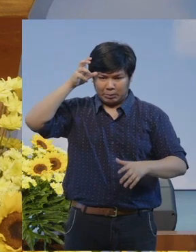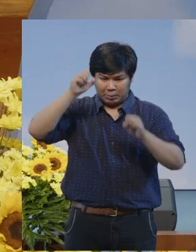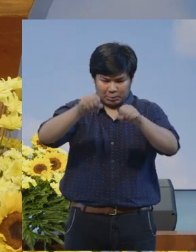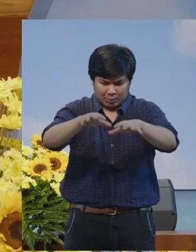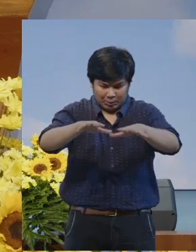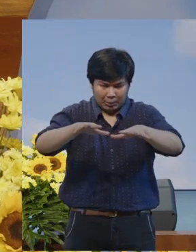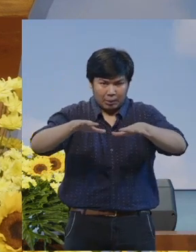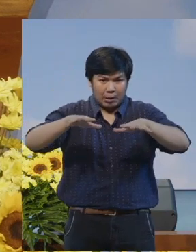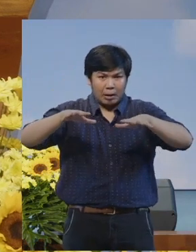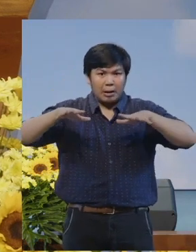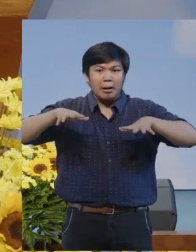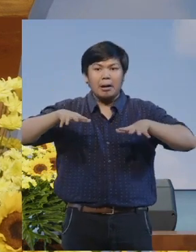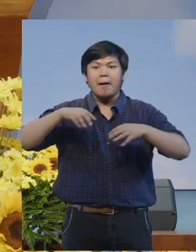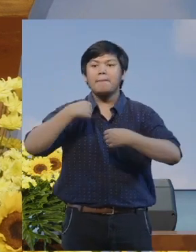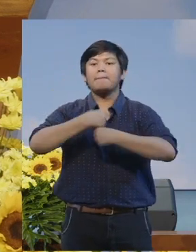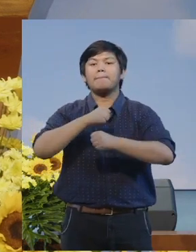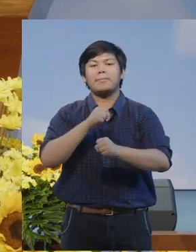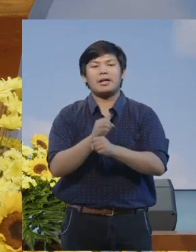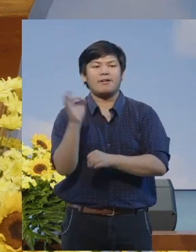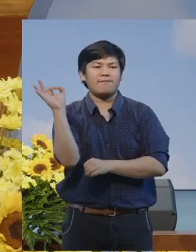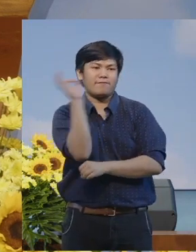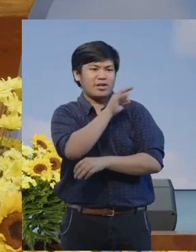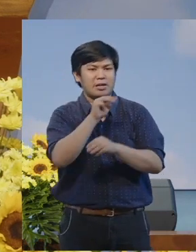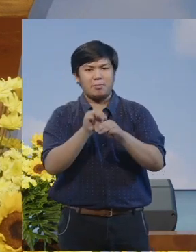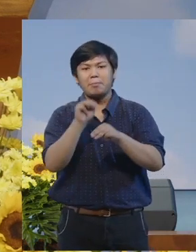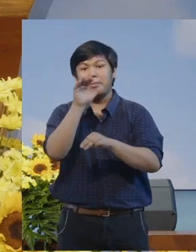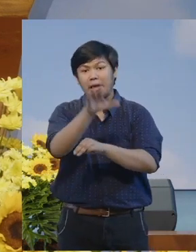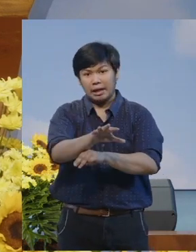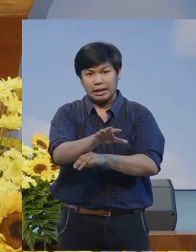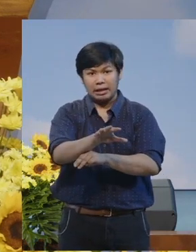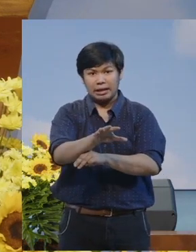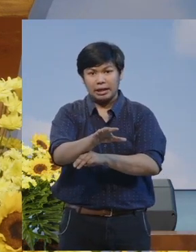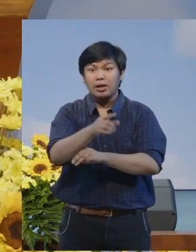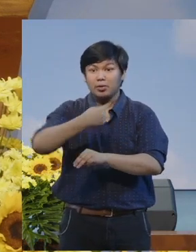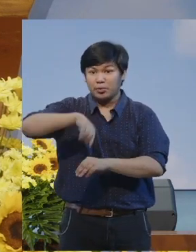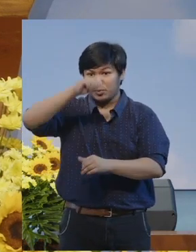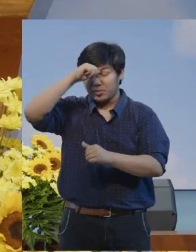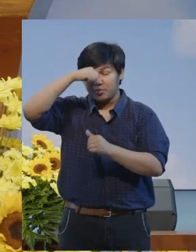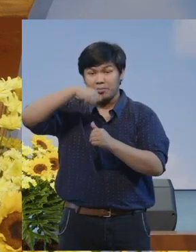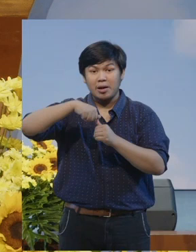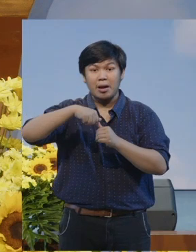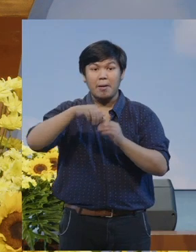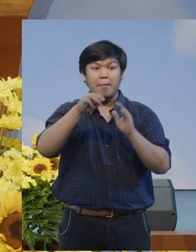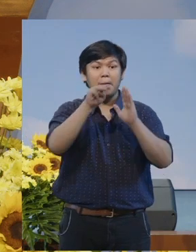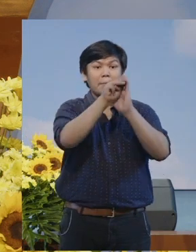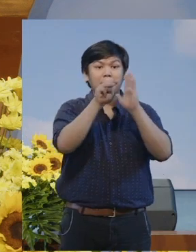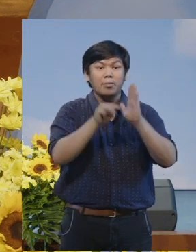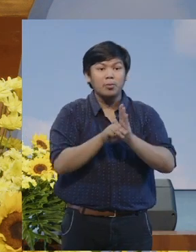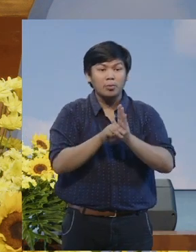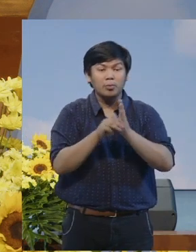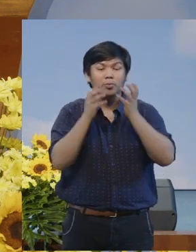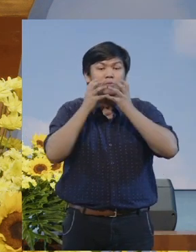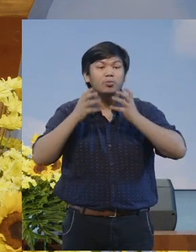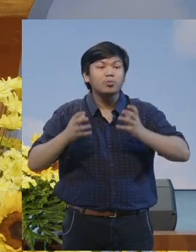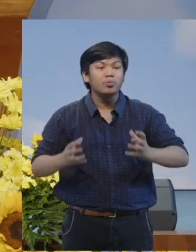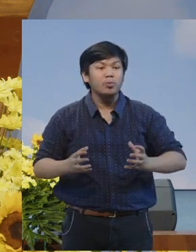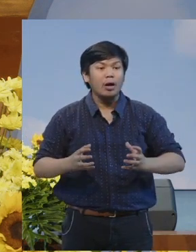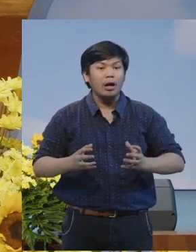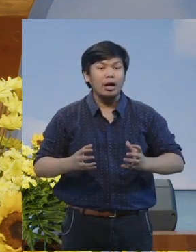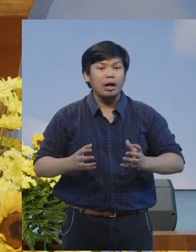magfe-fake ng mga miracles. Hindi po ito bago. Naalala niyo yung nangyari kay Moises sa Ehipto nung siya